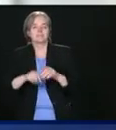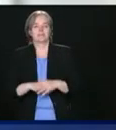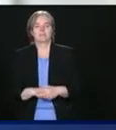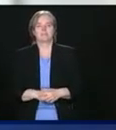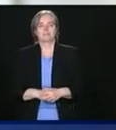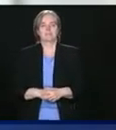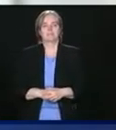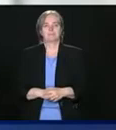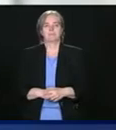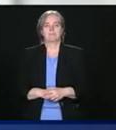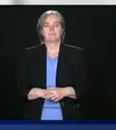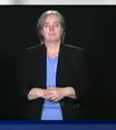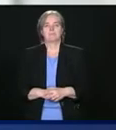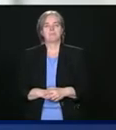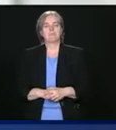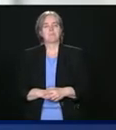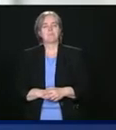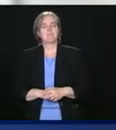monde politique en ce moment.